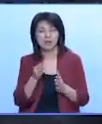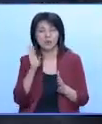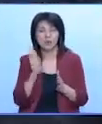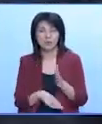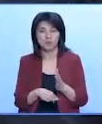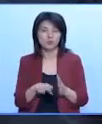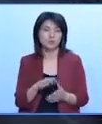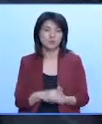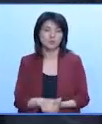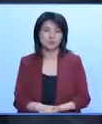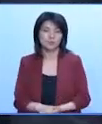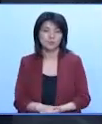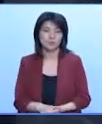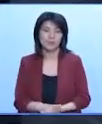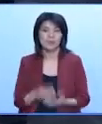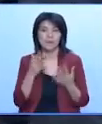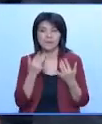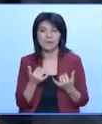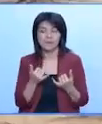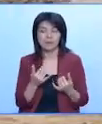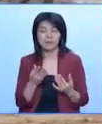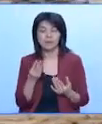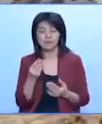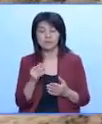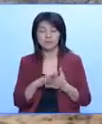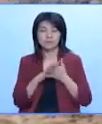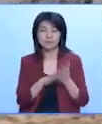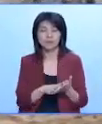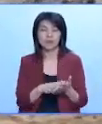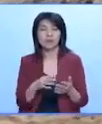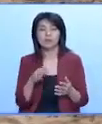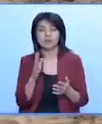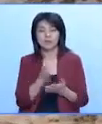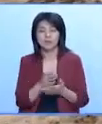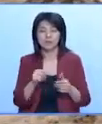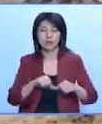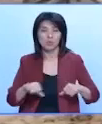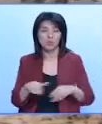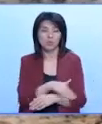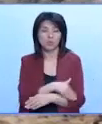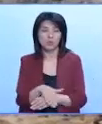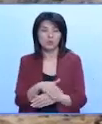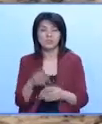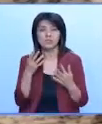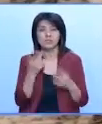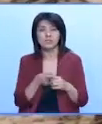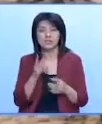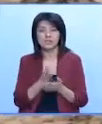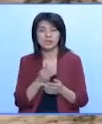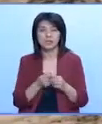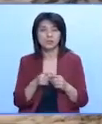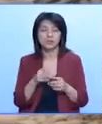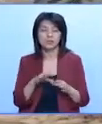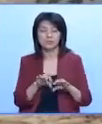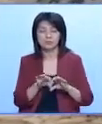акиму Павлодара Кайрату Нукенову. Высвободившиеся средства надо направить на микрорайоны. Есть улицы, где сейчас ведутся работы по прокладке сетей. В таких случаях населению